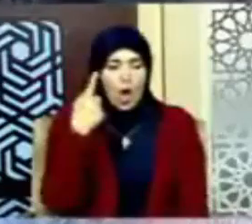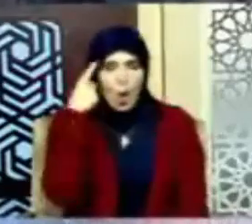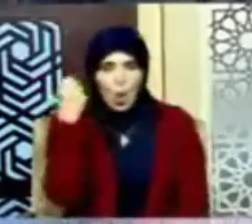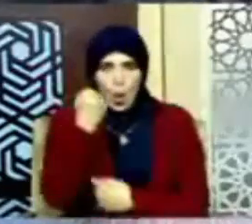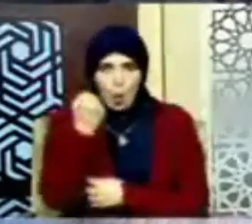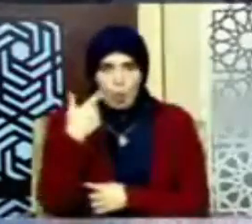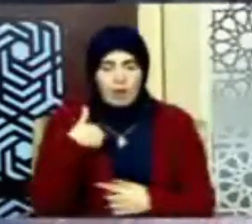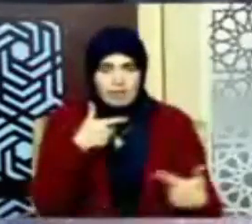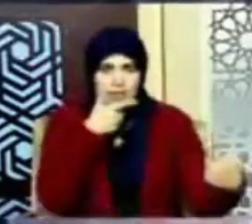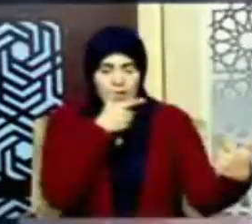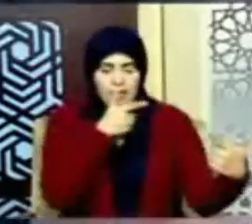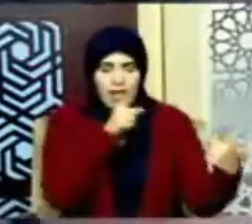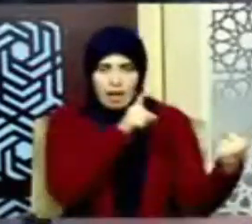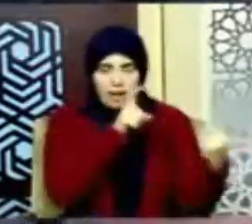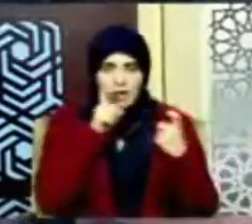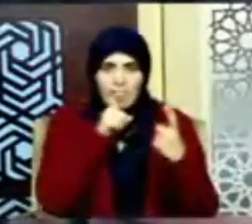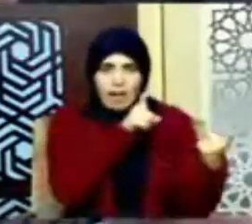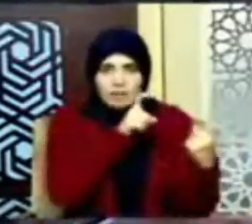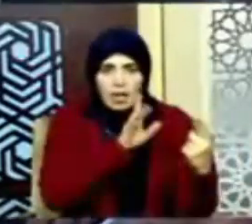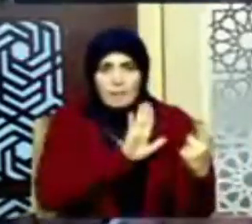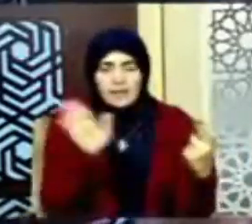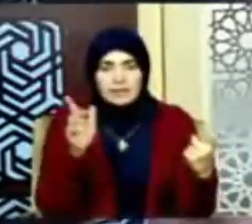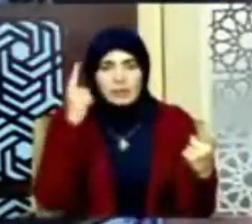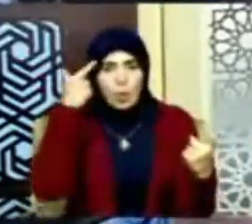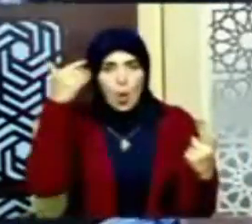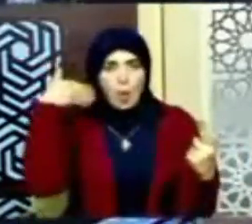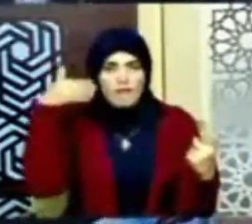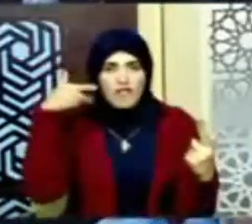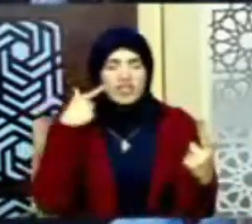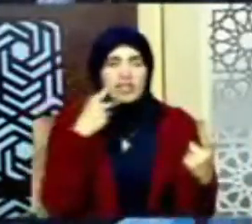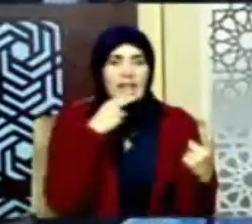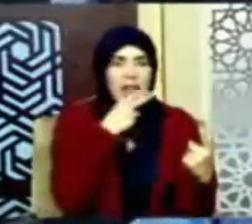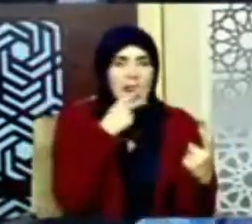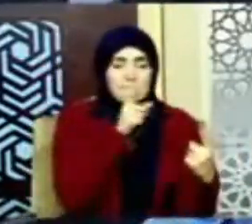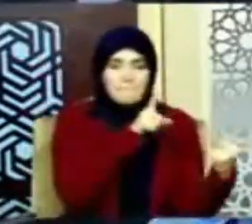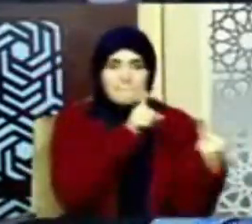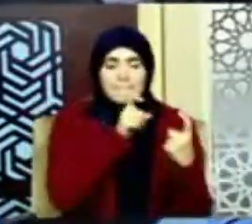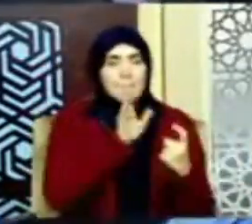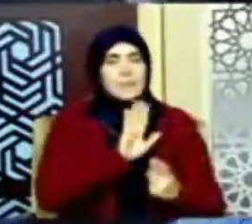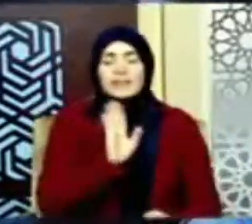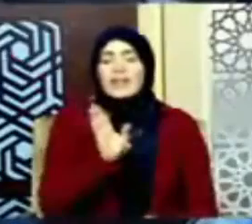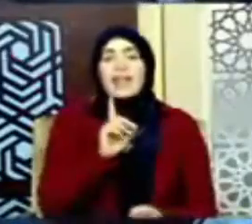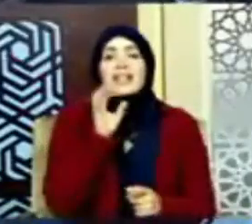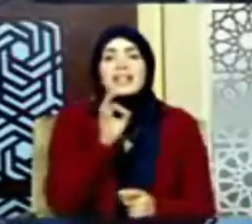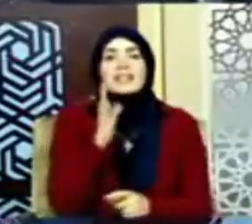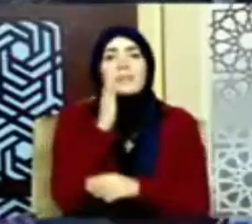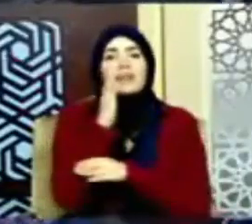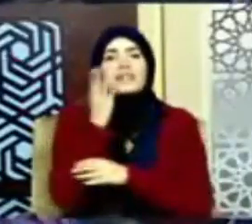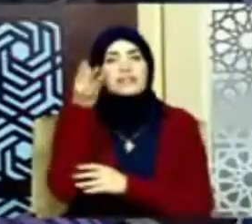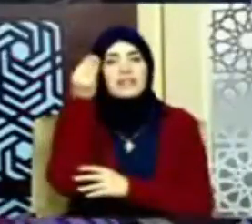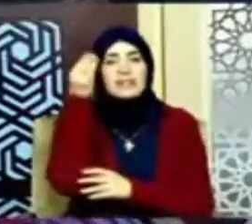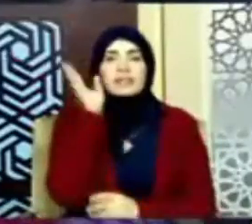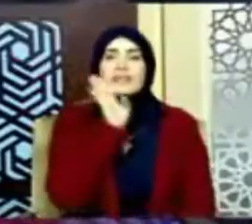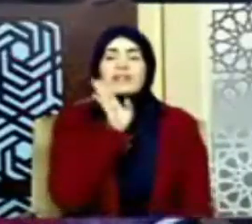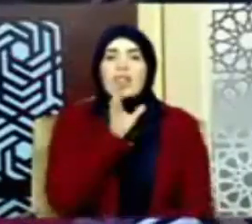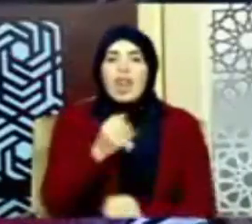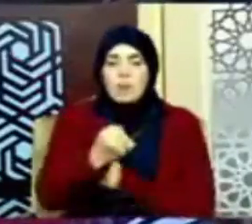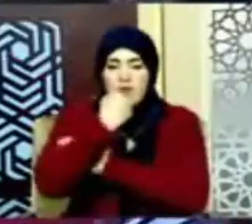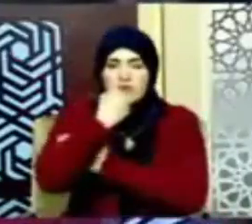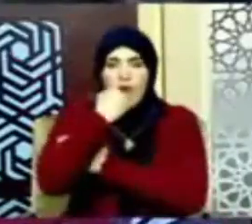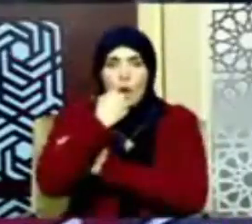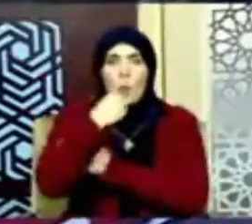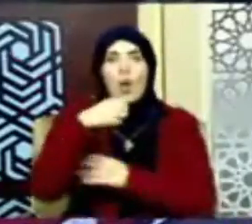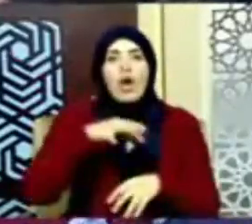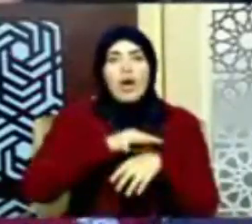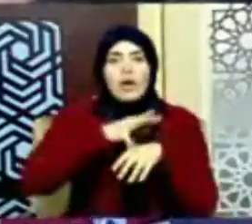بقوة الكلام، بقوة العلم تقوى شوكة الأمم، بقوة العلم